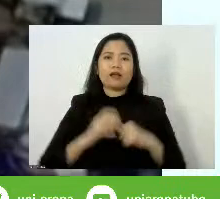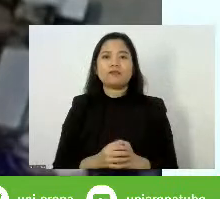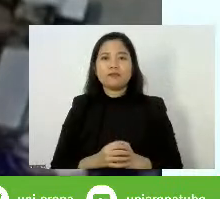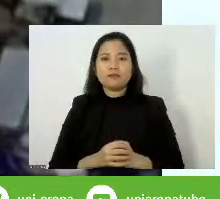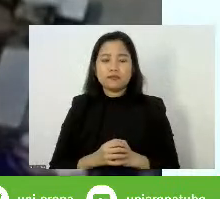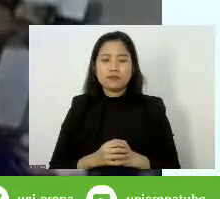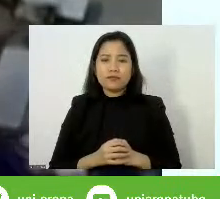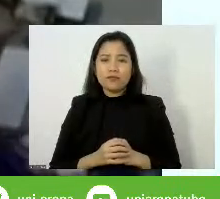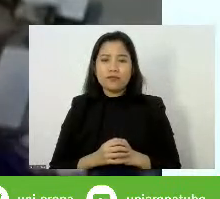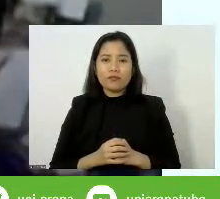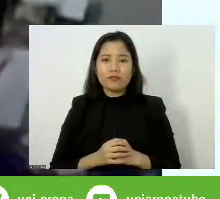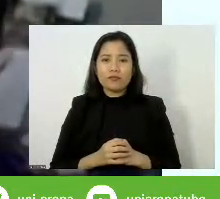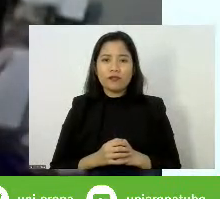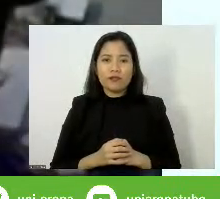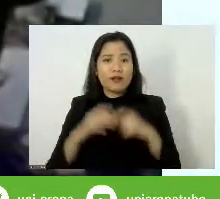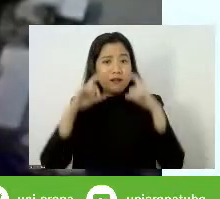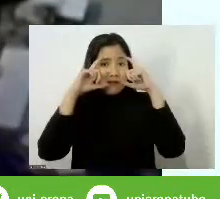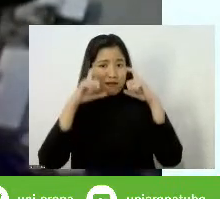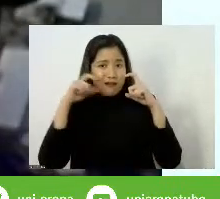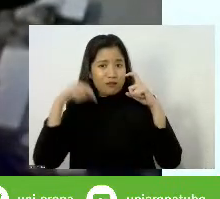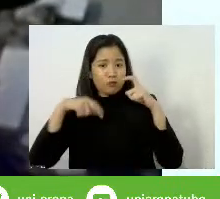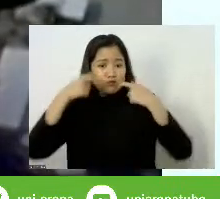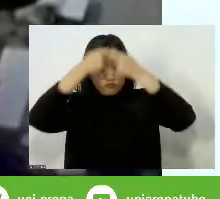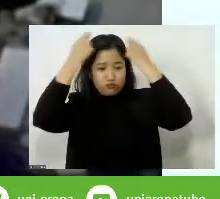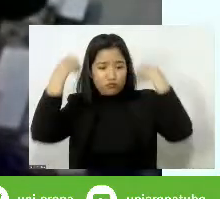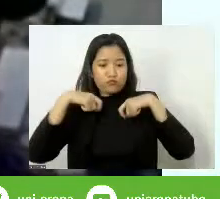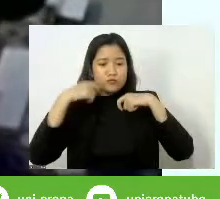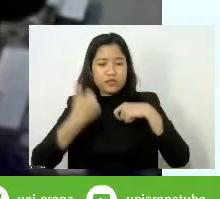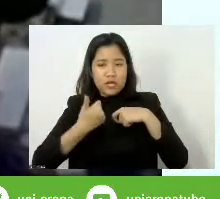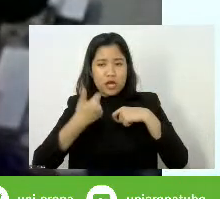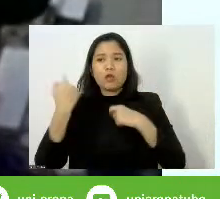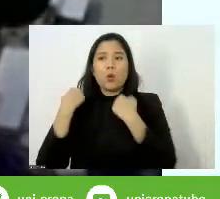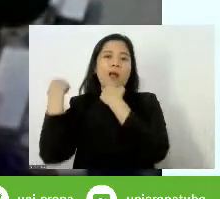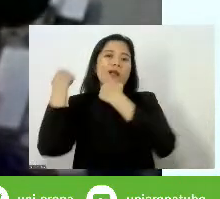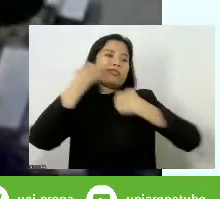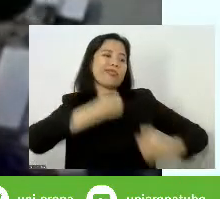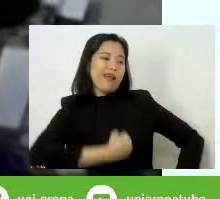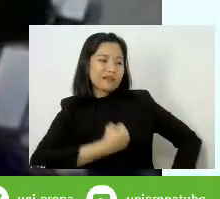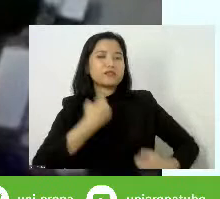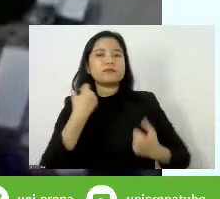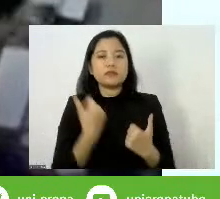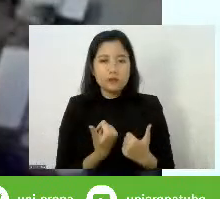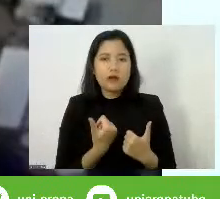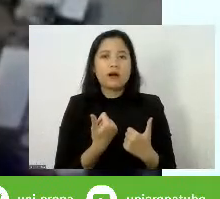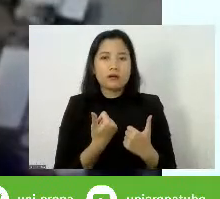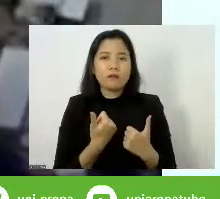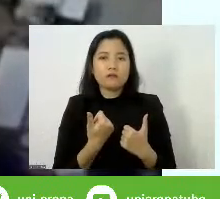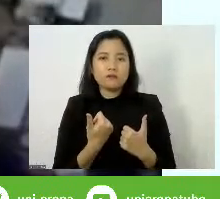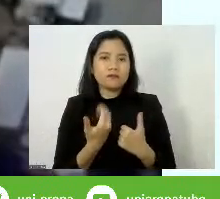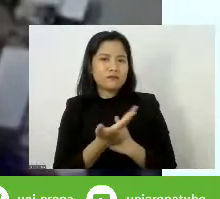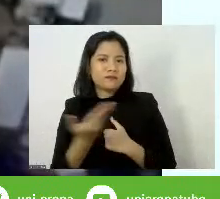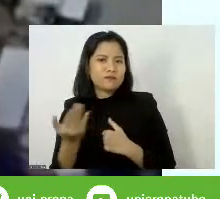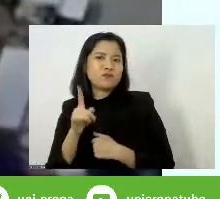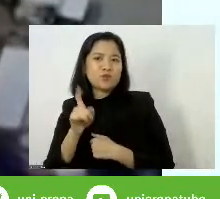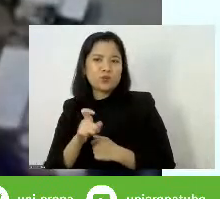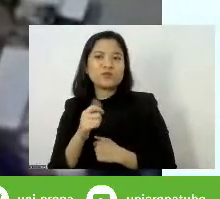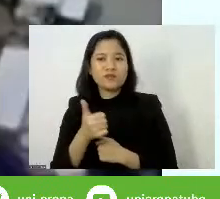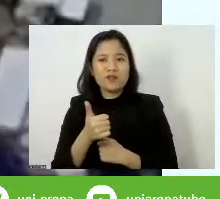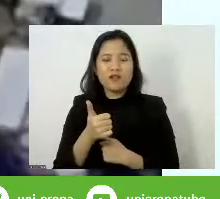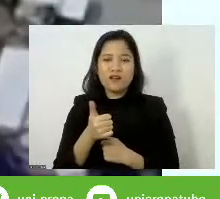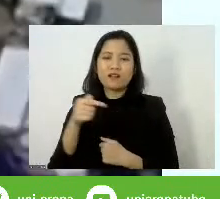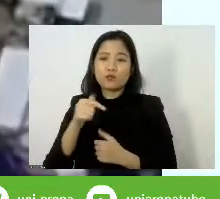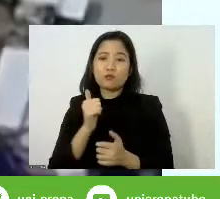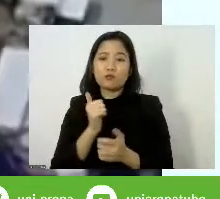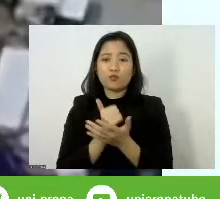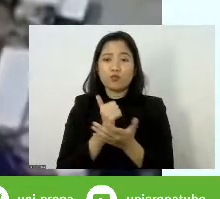Jadi kalian bisa pakai ini sebagai tas atau sering kamera atau apapun yang kalian perlukan dan